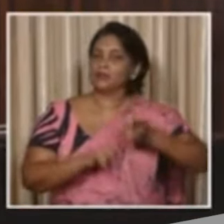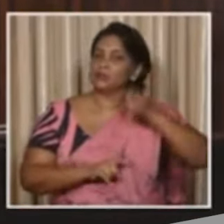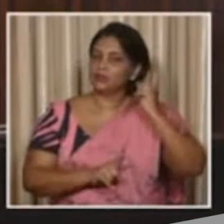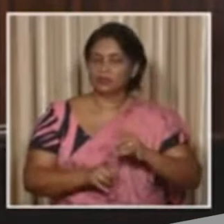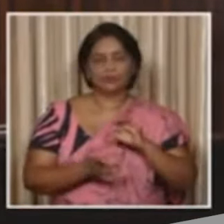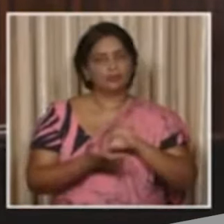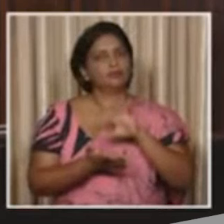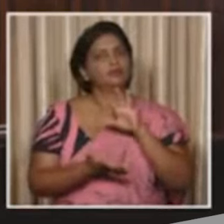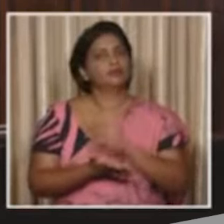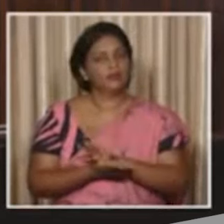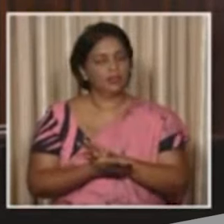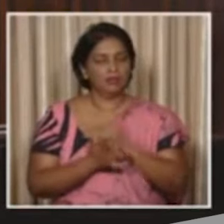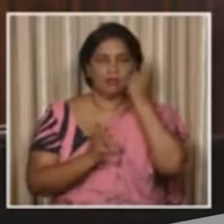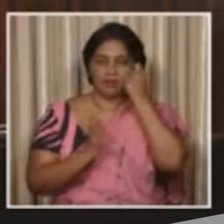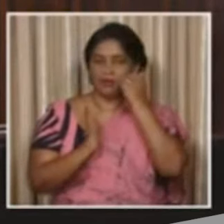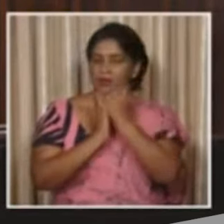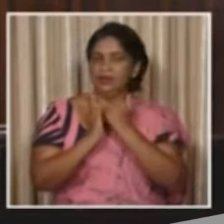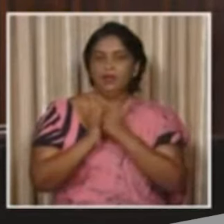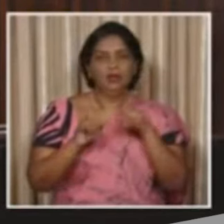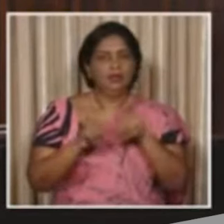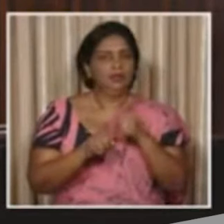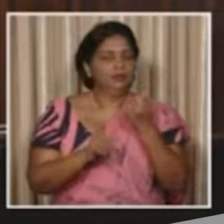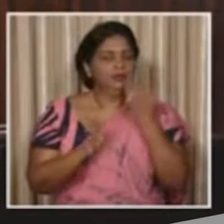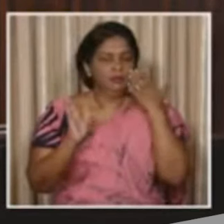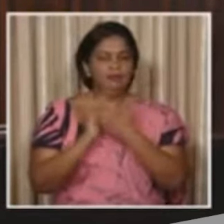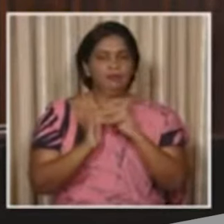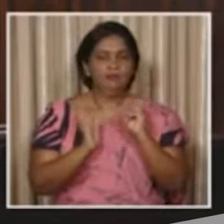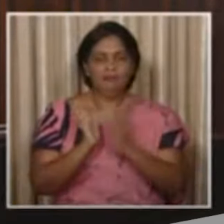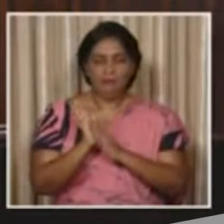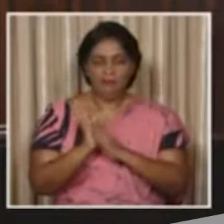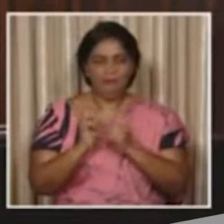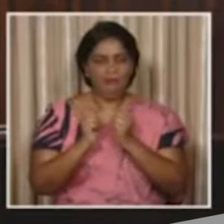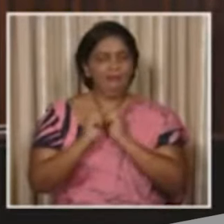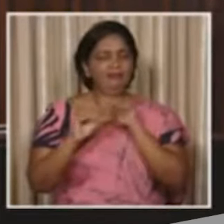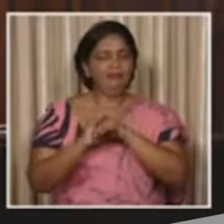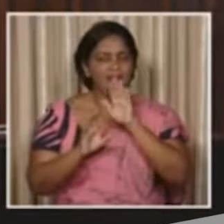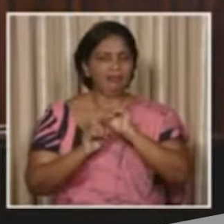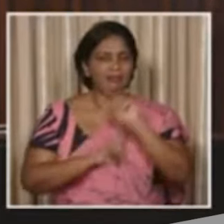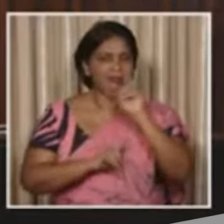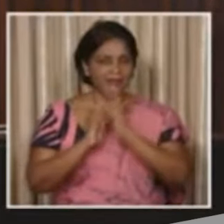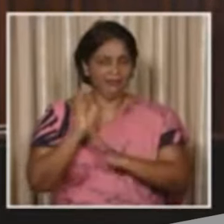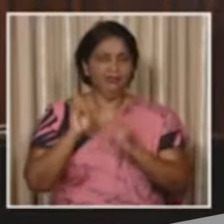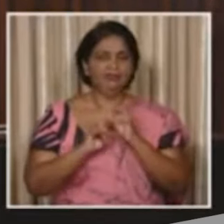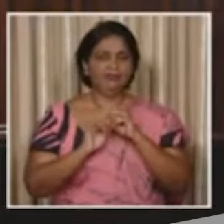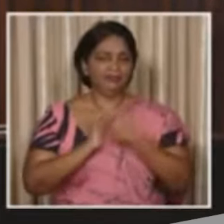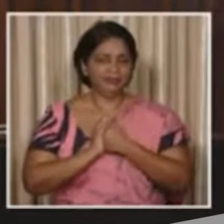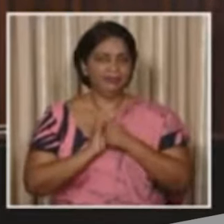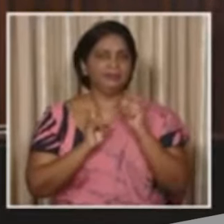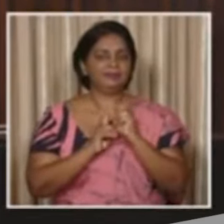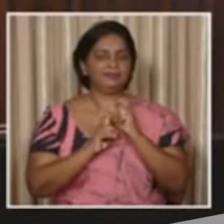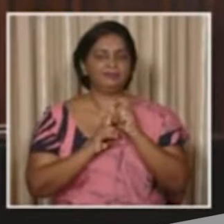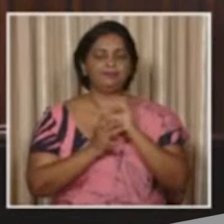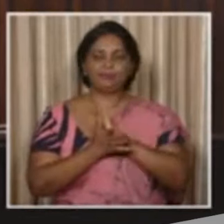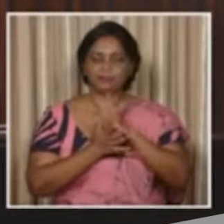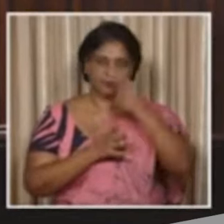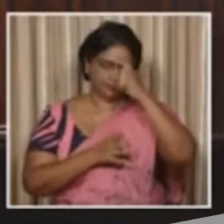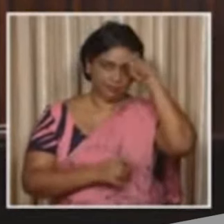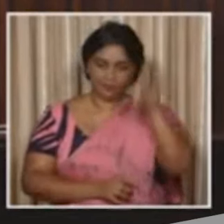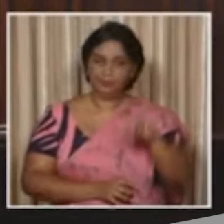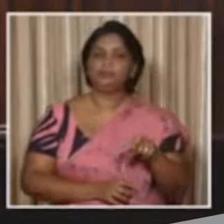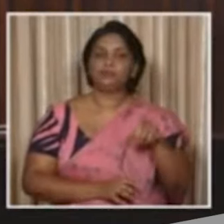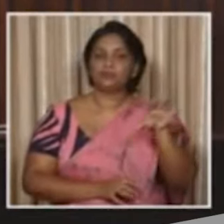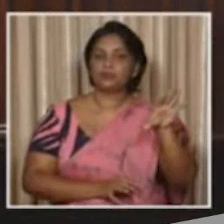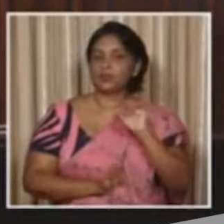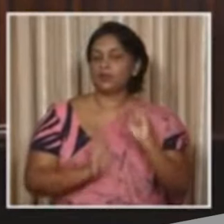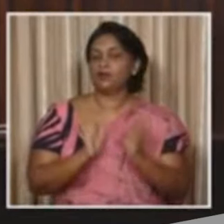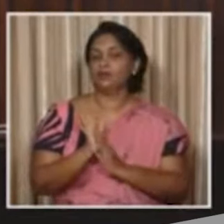ලද යෝජනා ප්‍රකාරව රජයේ මුදල් පිළිබඳ කාර්ක සභාවේ සේවය කිරීම සඳහා පාර්ලිමේන්තු මන්ත්‍රී ගරු පාට්ලි චම්පික රණවක මහතාද තේරීම්